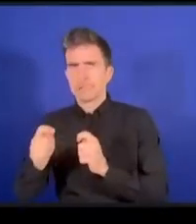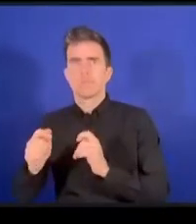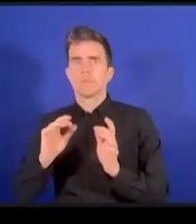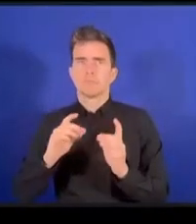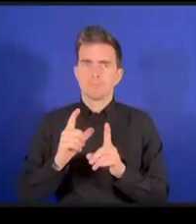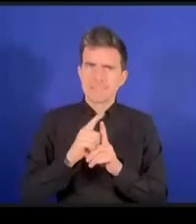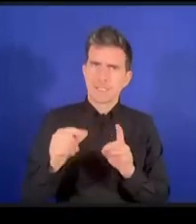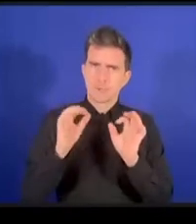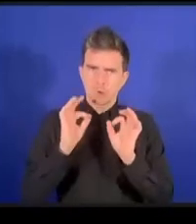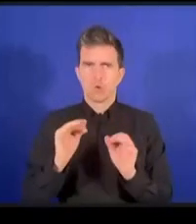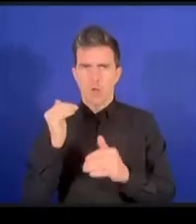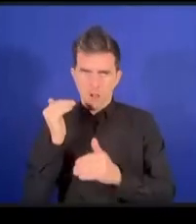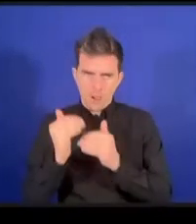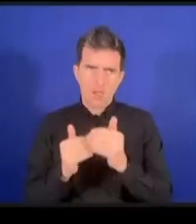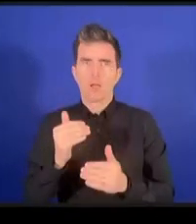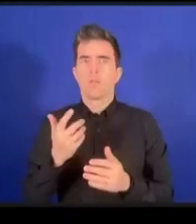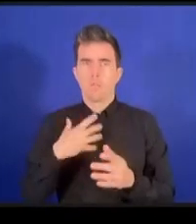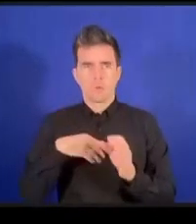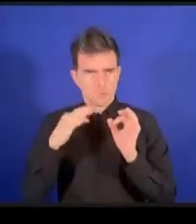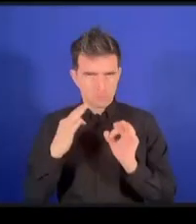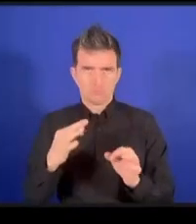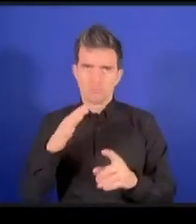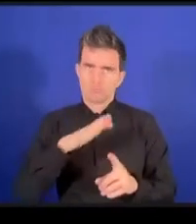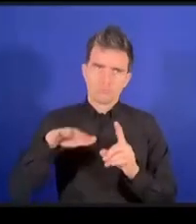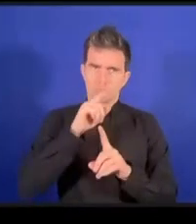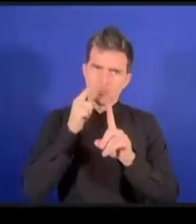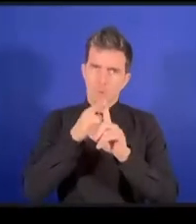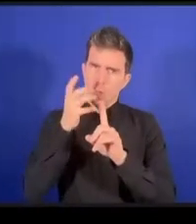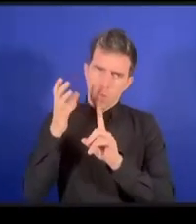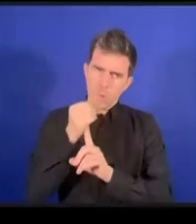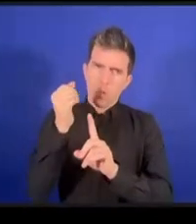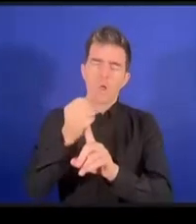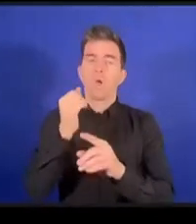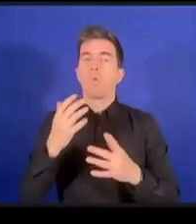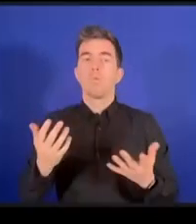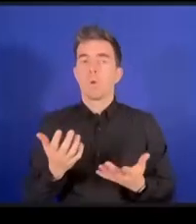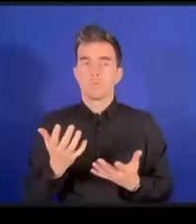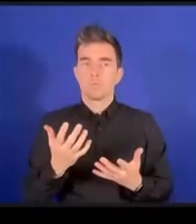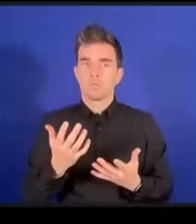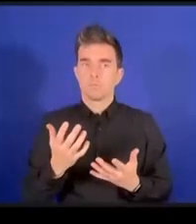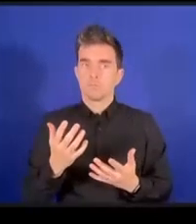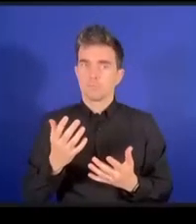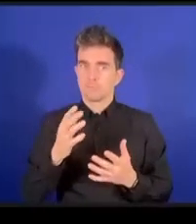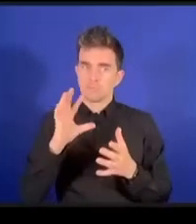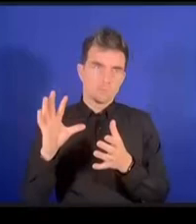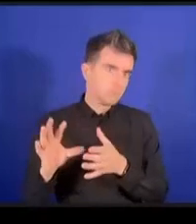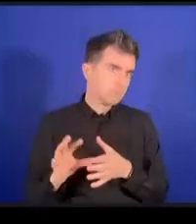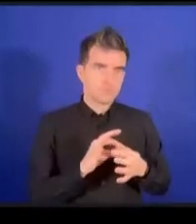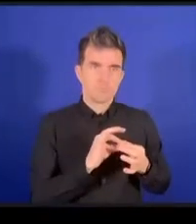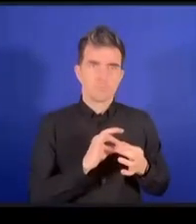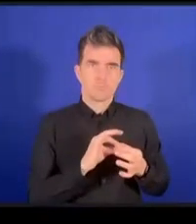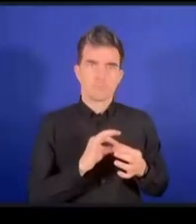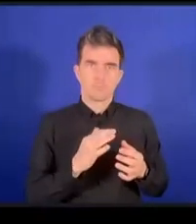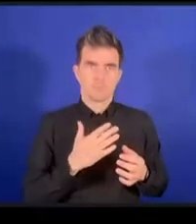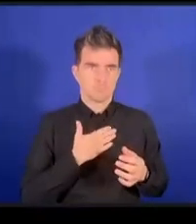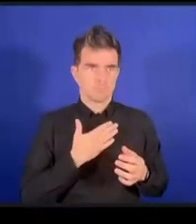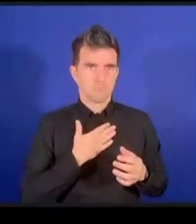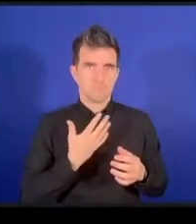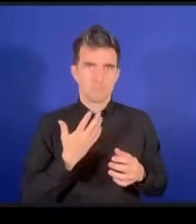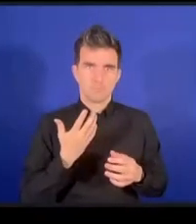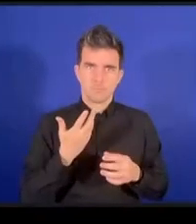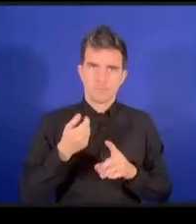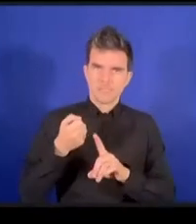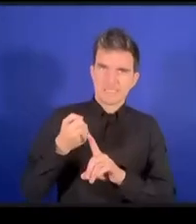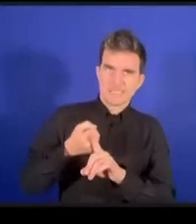цифрового контракта тода наша индустрия скорее уйдёт в такую